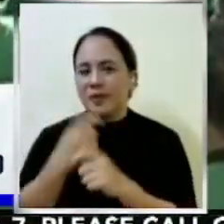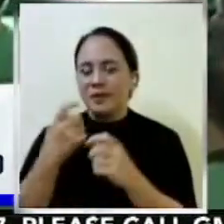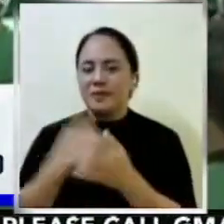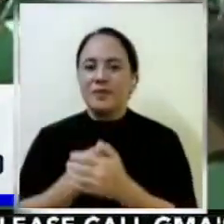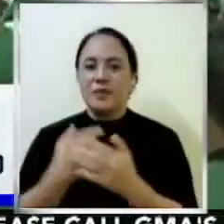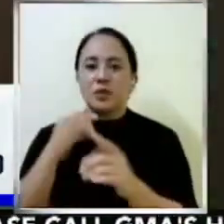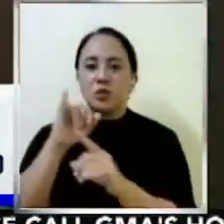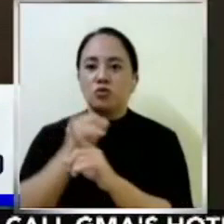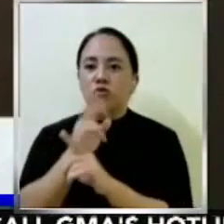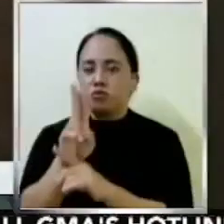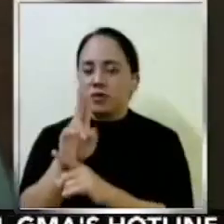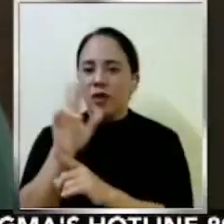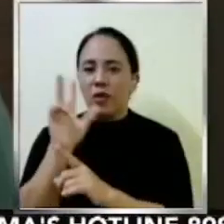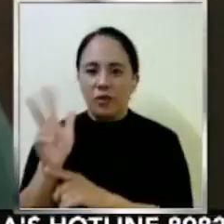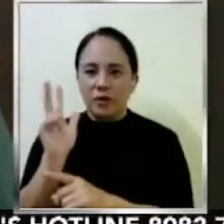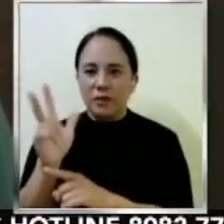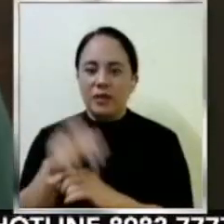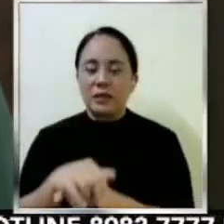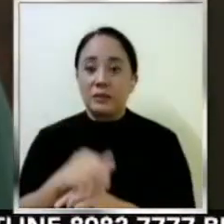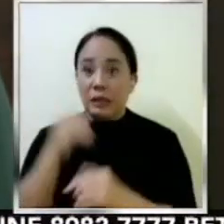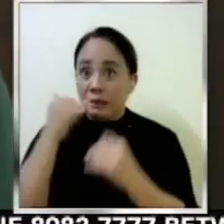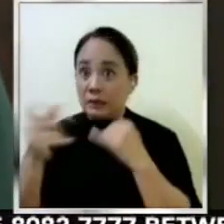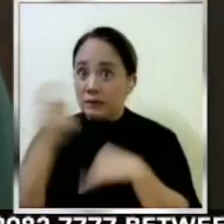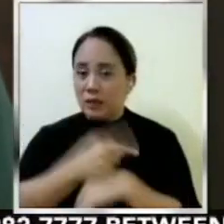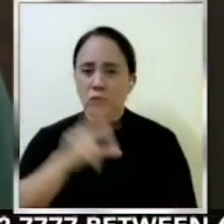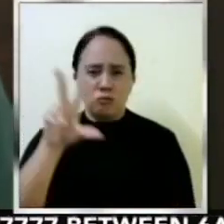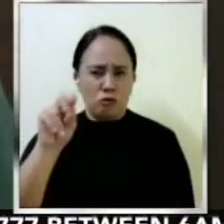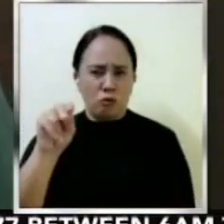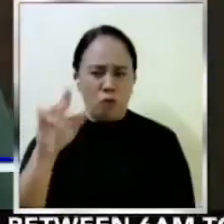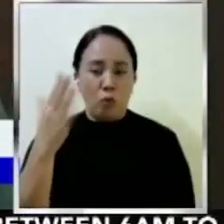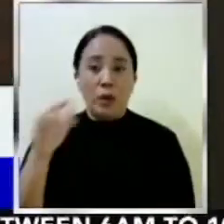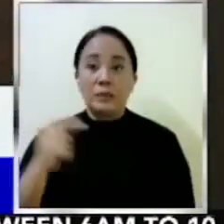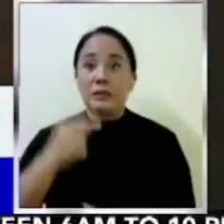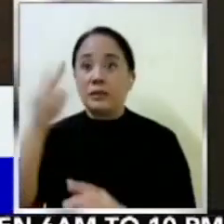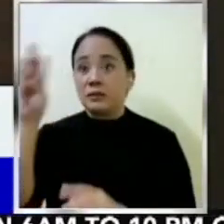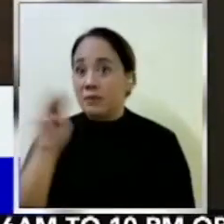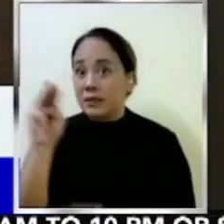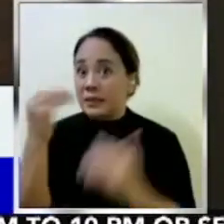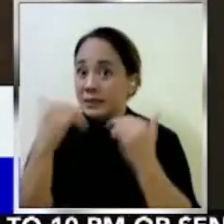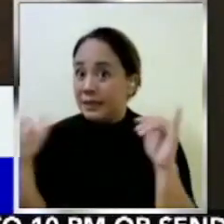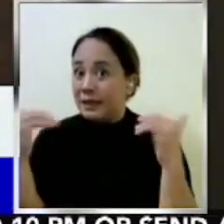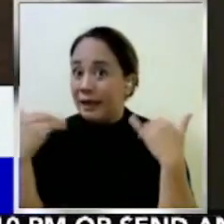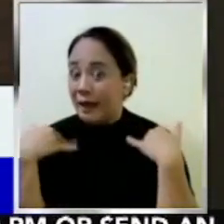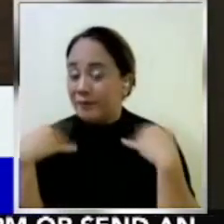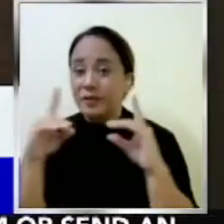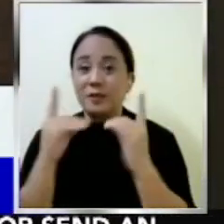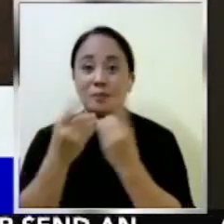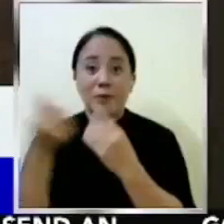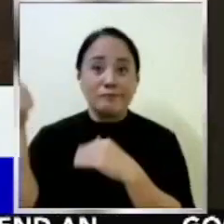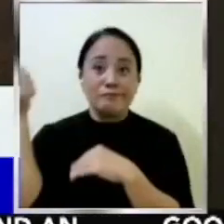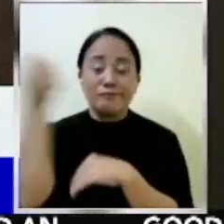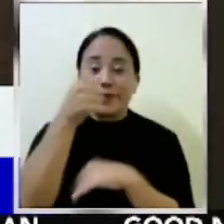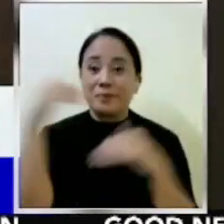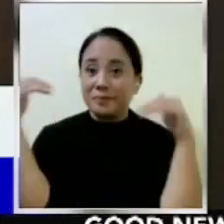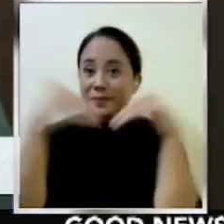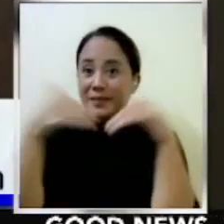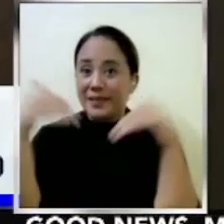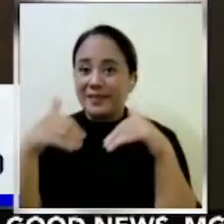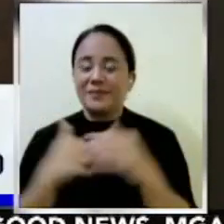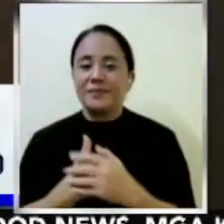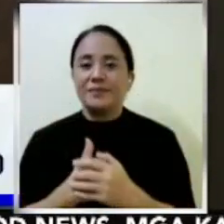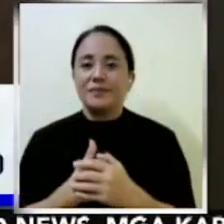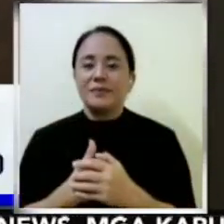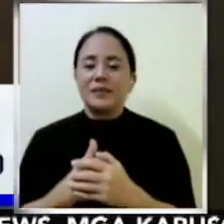This will not be my last day because next Monday, meron pa kaming department heads meeting dito